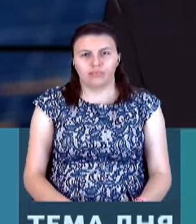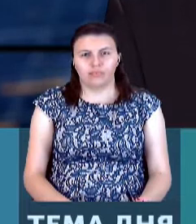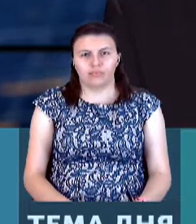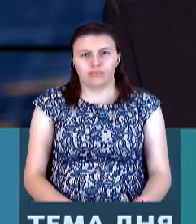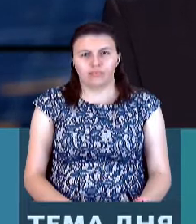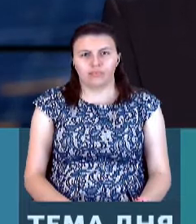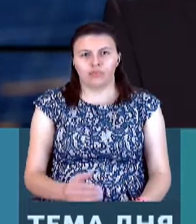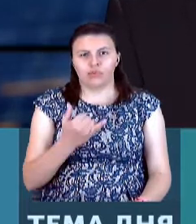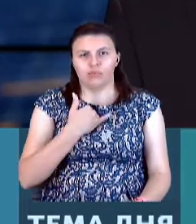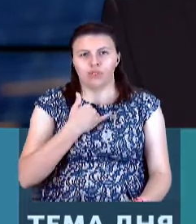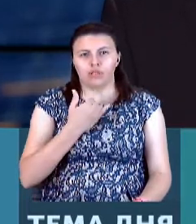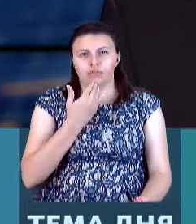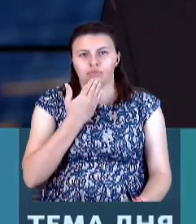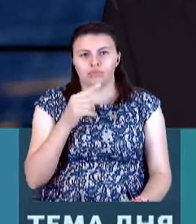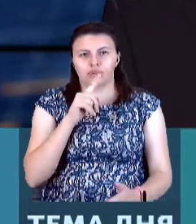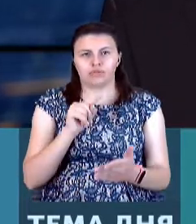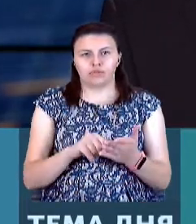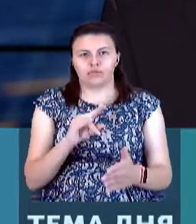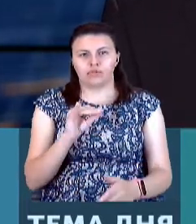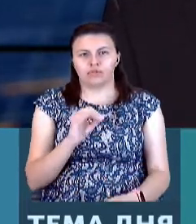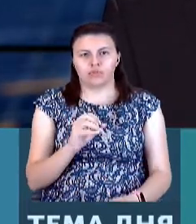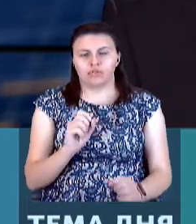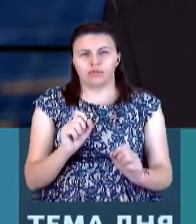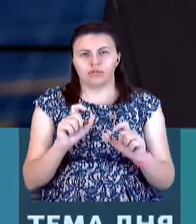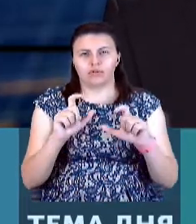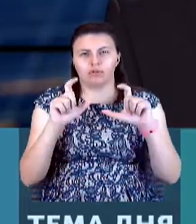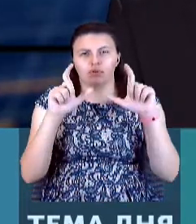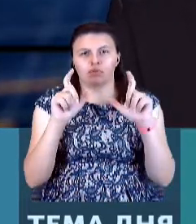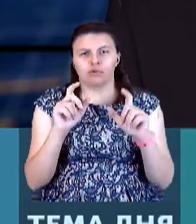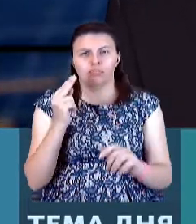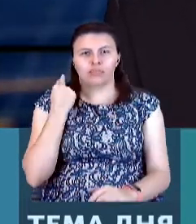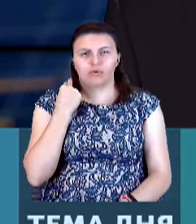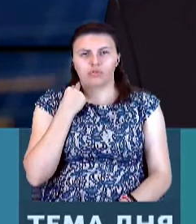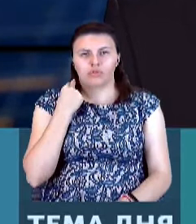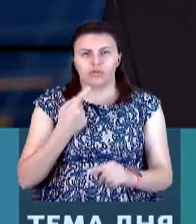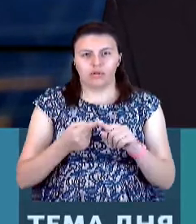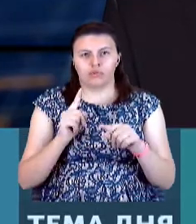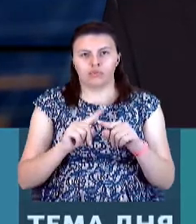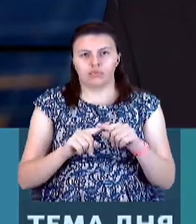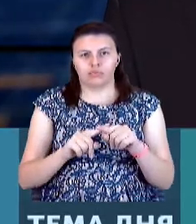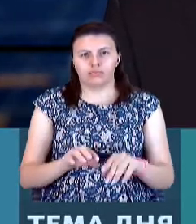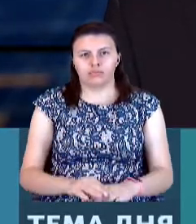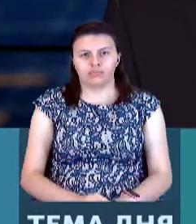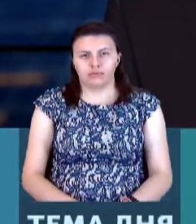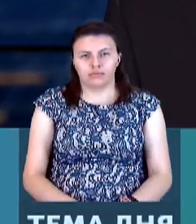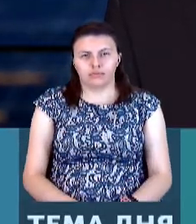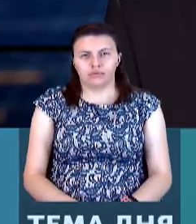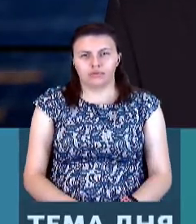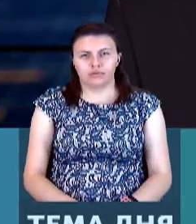У мене відразу до вас запитання, чи зростатимуть якось податки от на тлі цього?